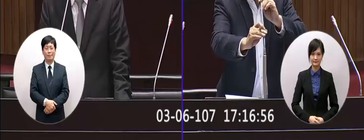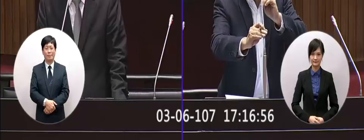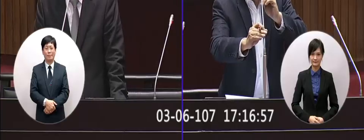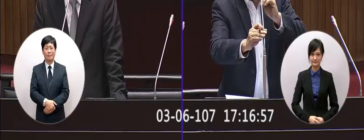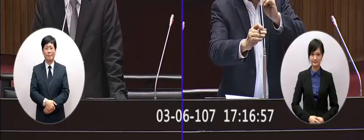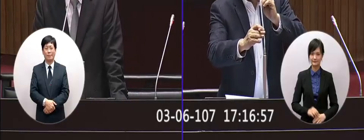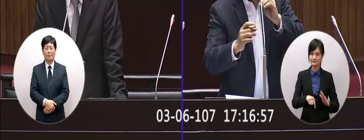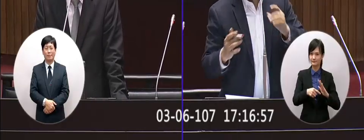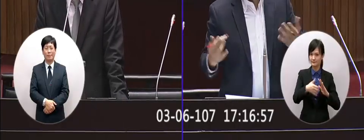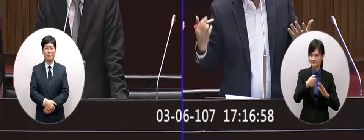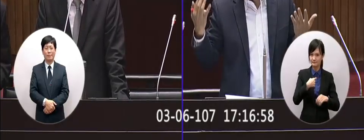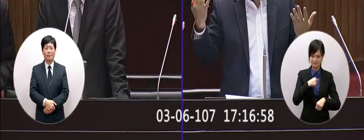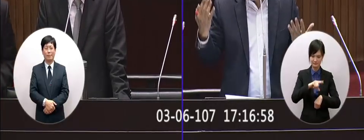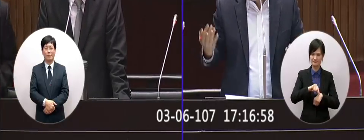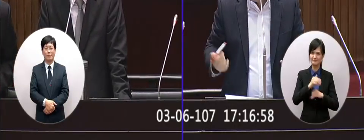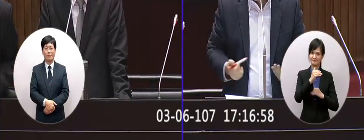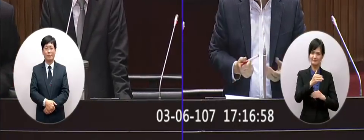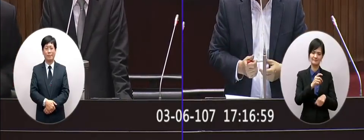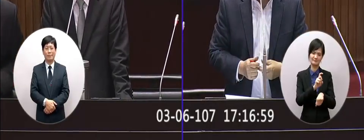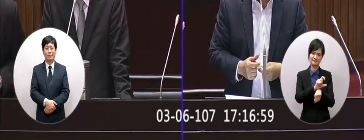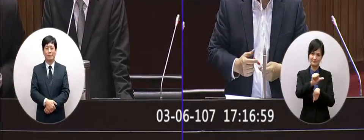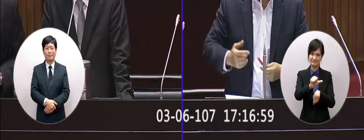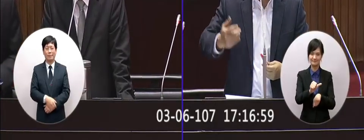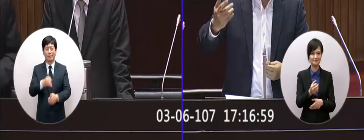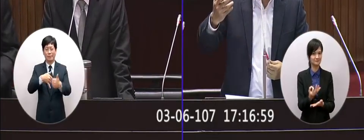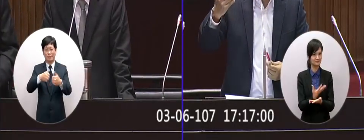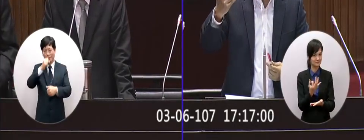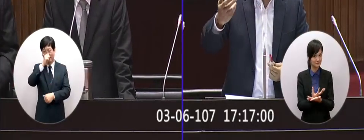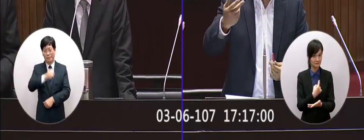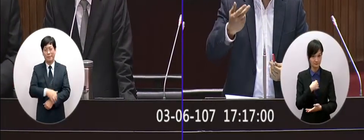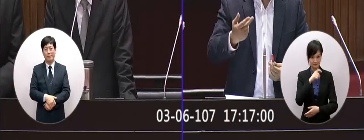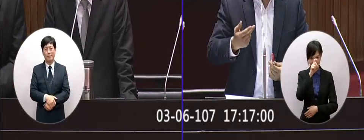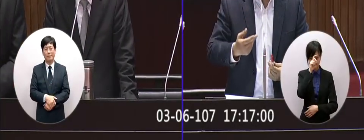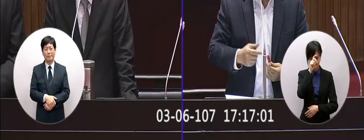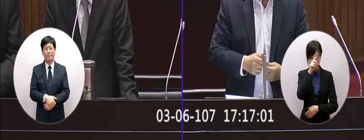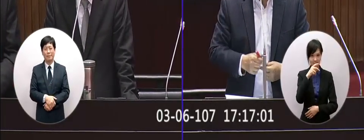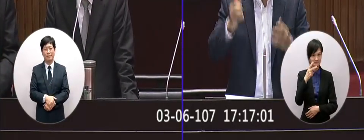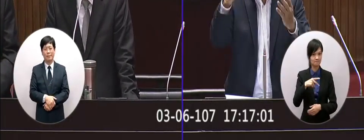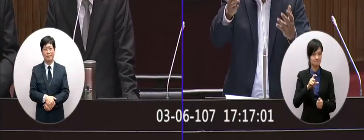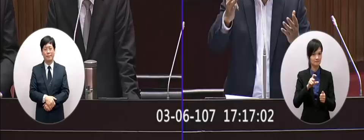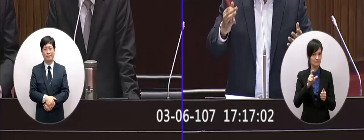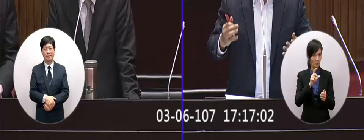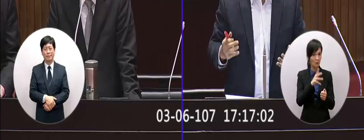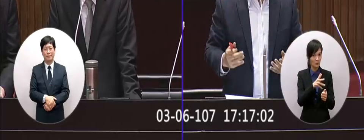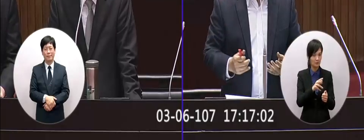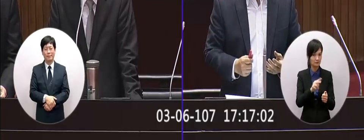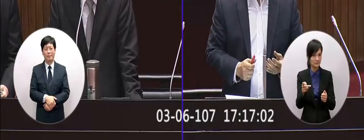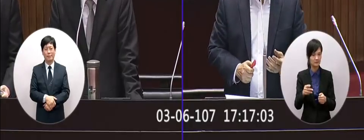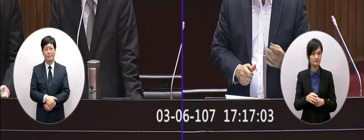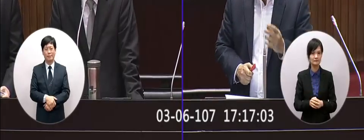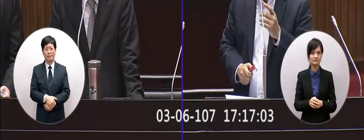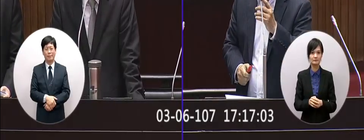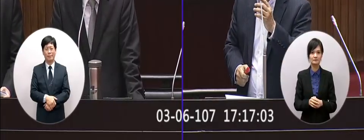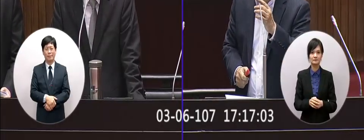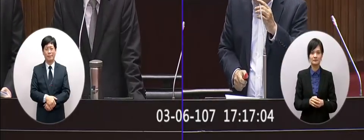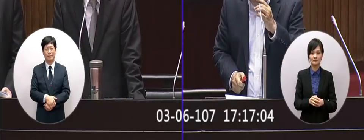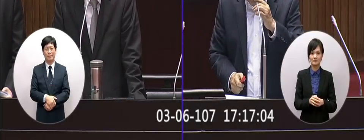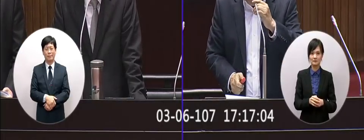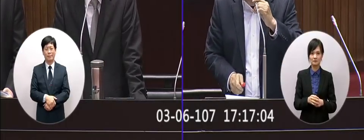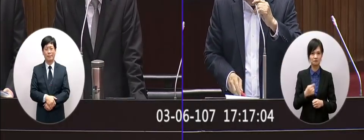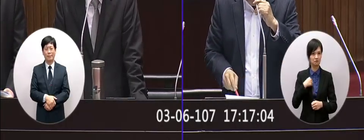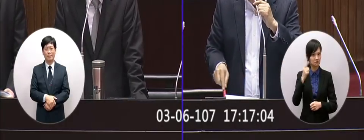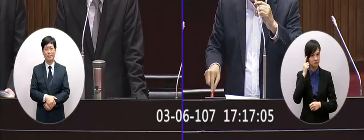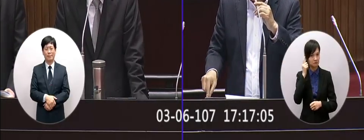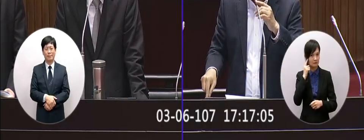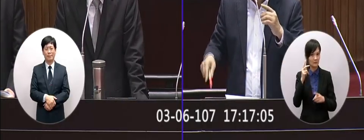我因为时间哦，甲你问拢十五分钟了， 做不完， 所以我希望会当解决一寡问题啊。小琉球啦，吼， 是。 我迄小